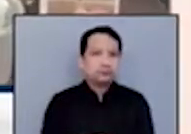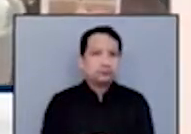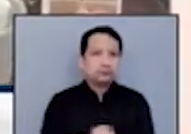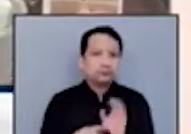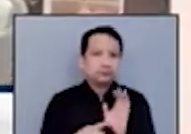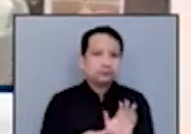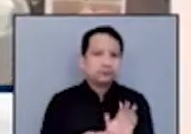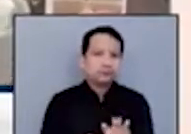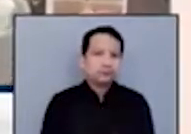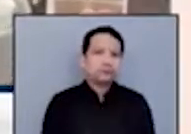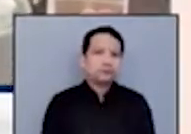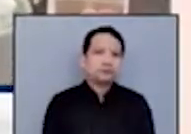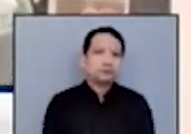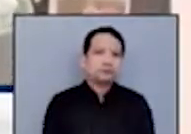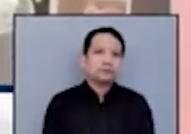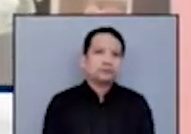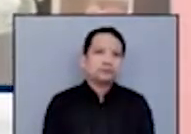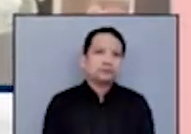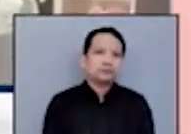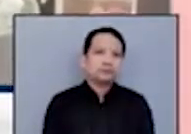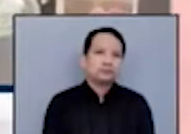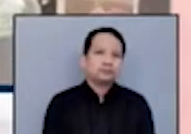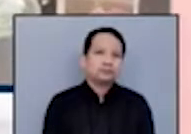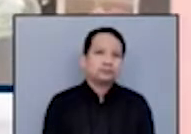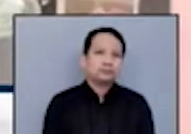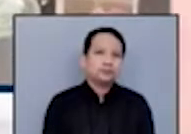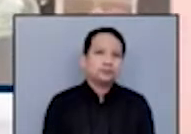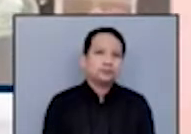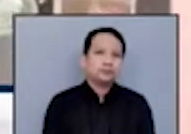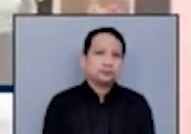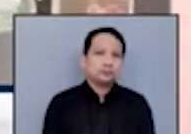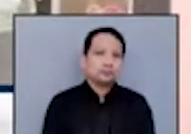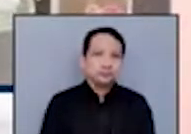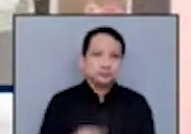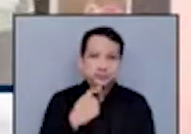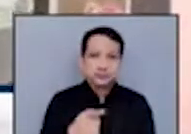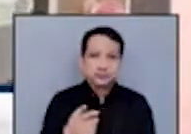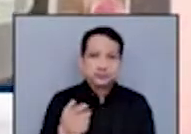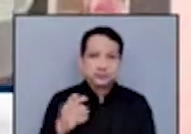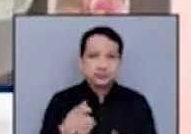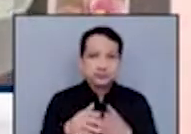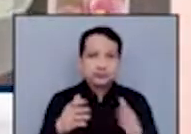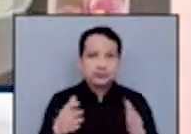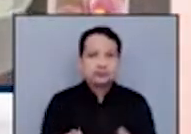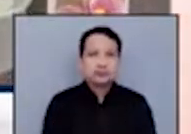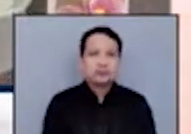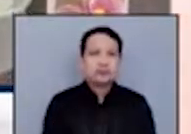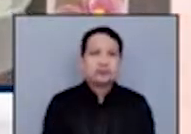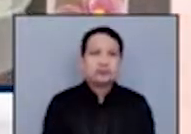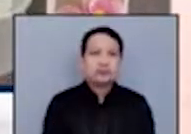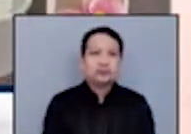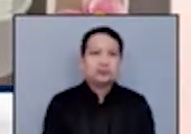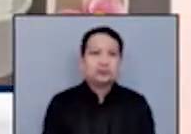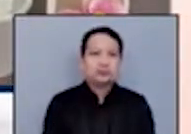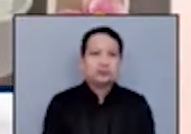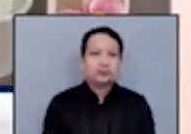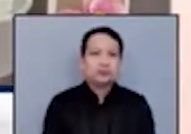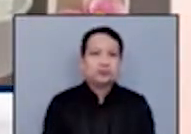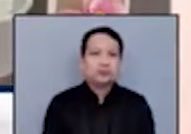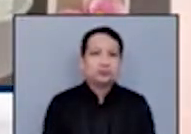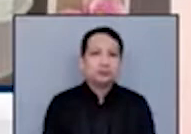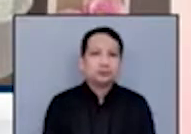Ganun. Ang laki po nito. Tingnan, pwede bang i-zoom ito? Ayan, no? Ang laki, oh. Ayan, yun ang kuha ka na. Yun